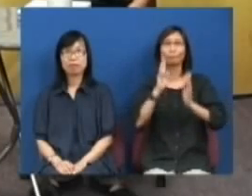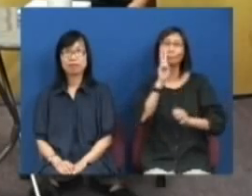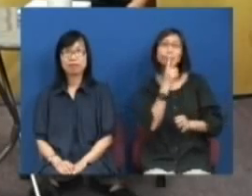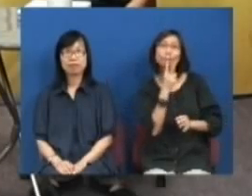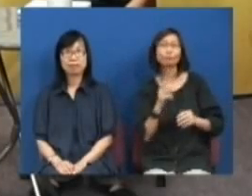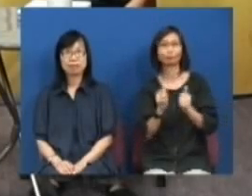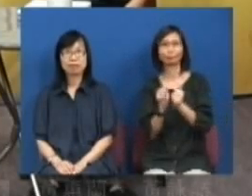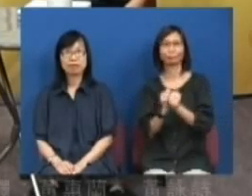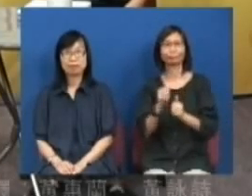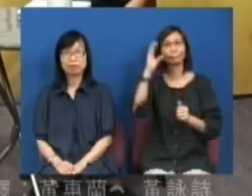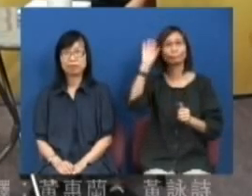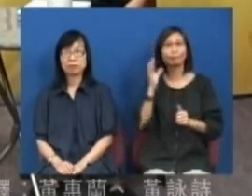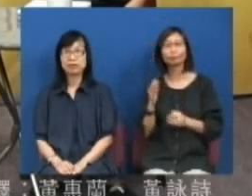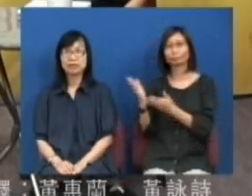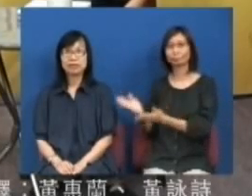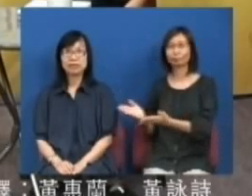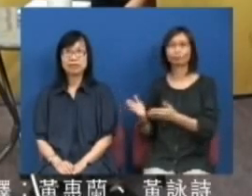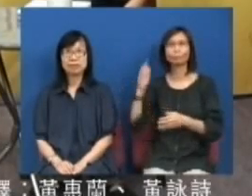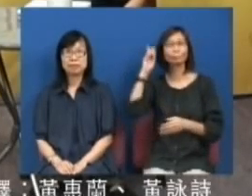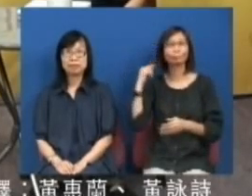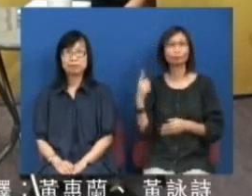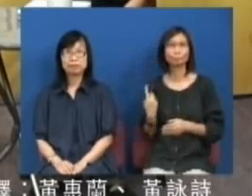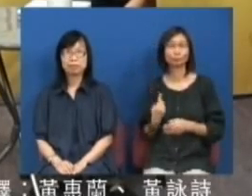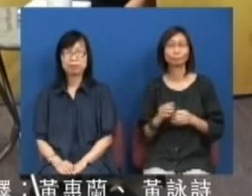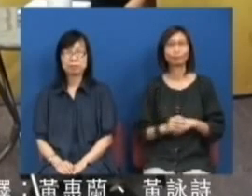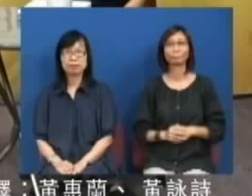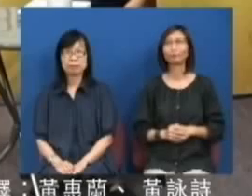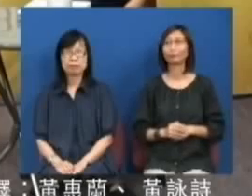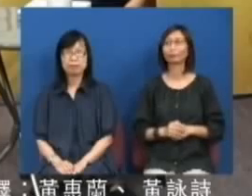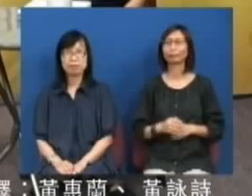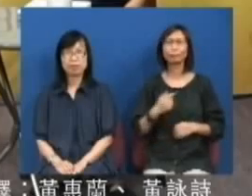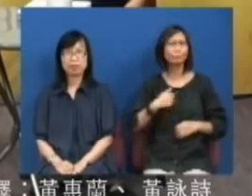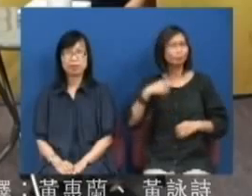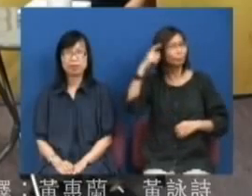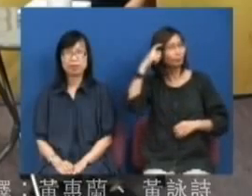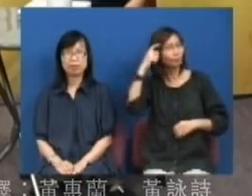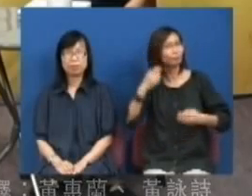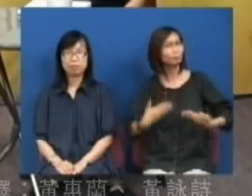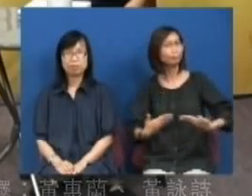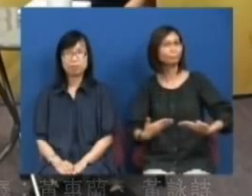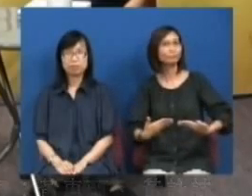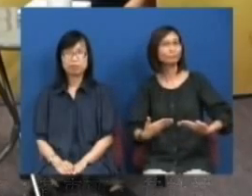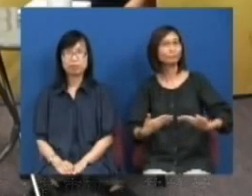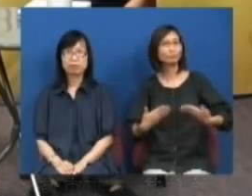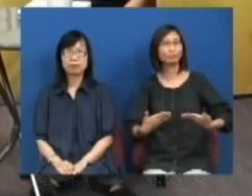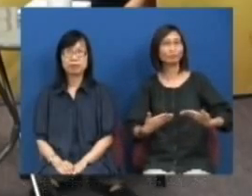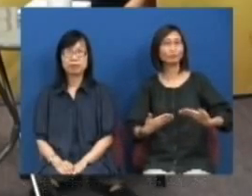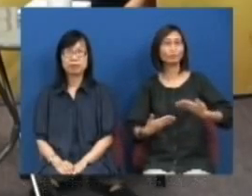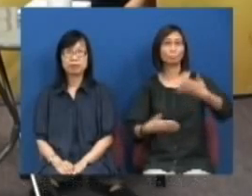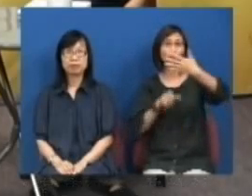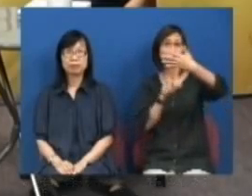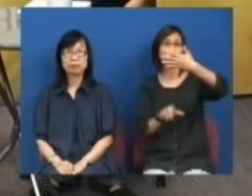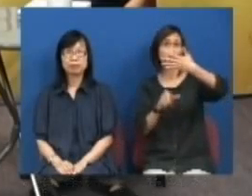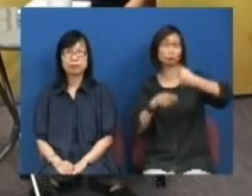友阿 Bonnie 同埋阿胡慧蘭啦。好啦，就咁今集嚟講，你都知道而家都5月尾啦。咁其